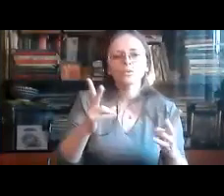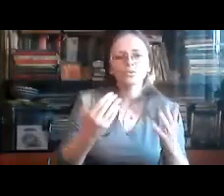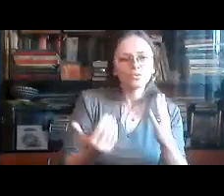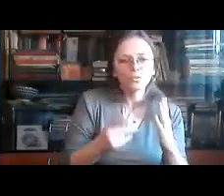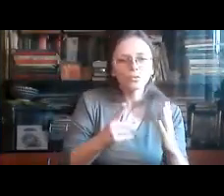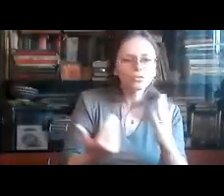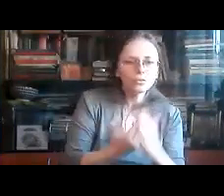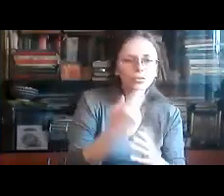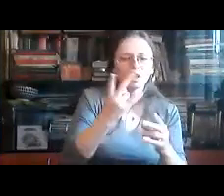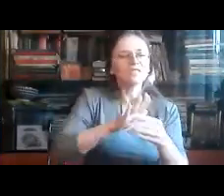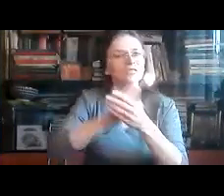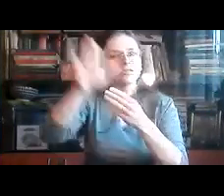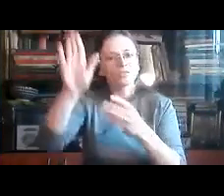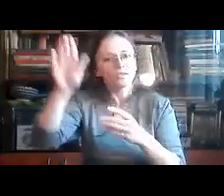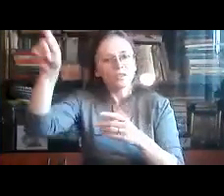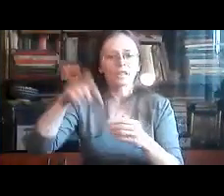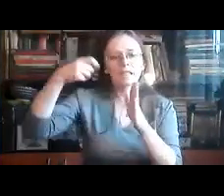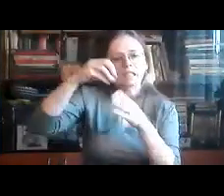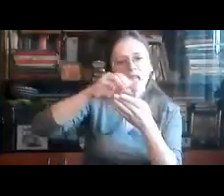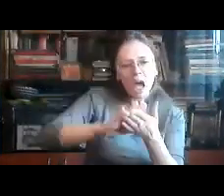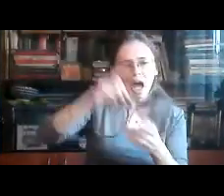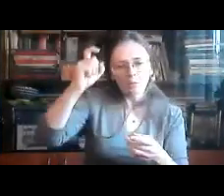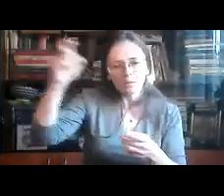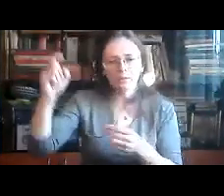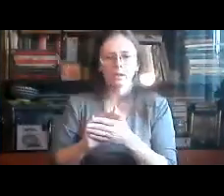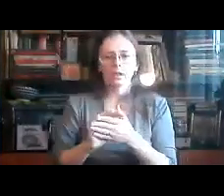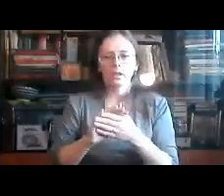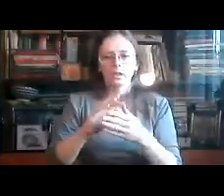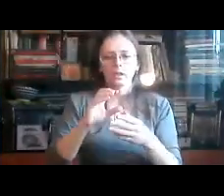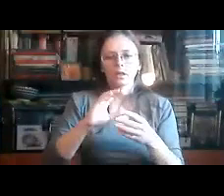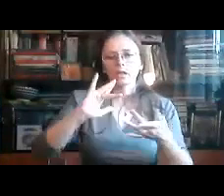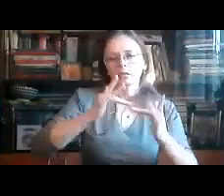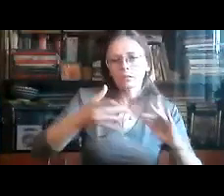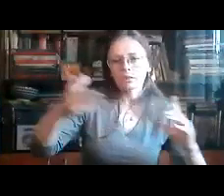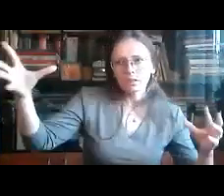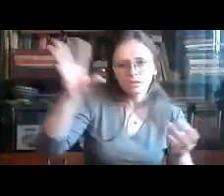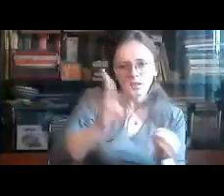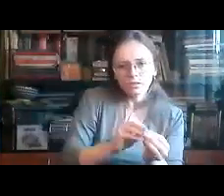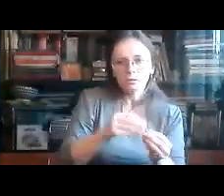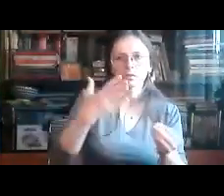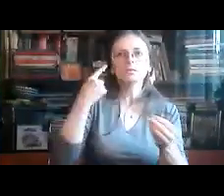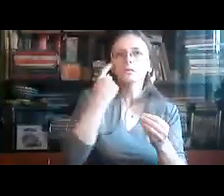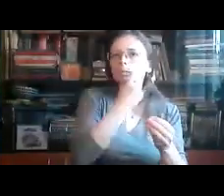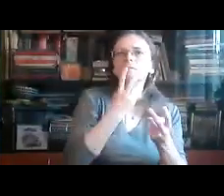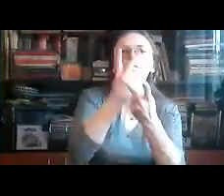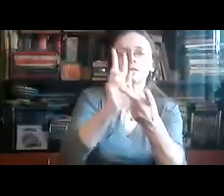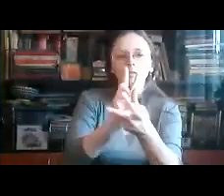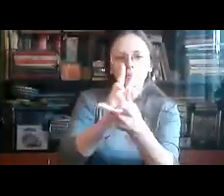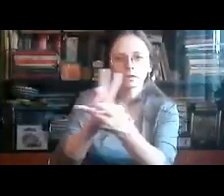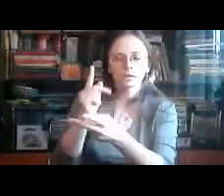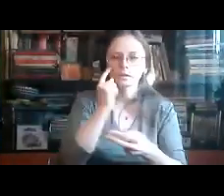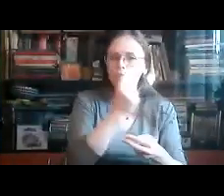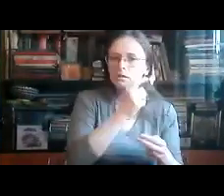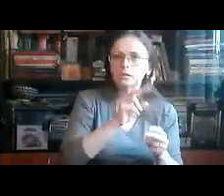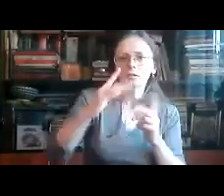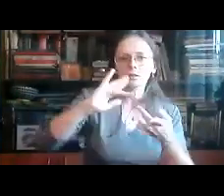через сеть со зрителем, со своим, конечно же, надо. Но, мне кажется, это разные сферы полностью про уход. Георгий.